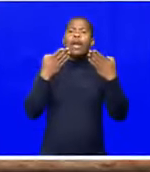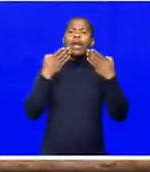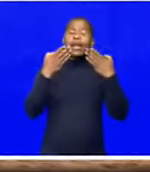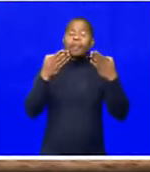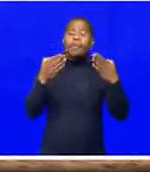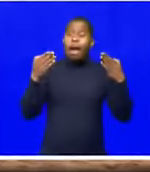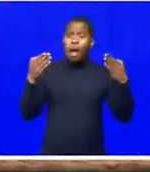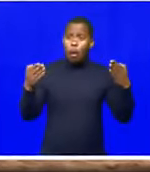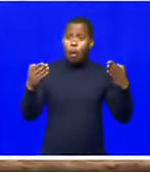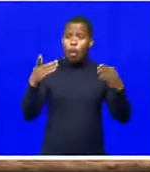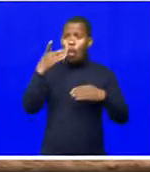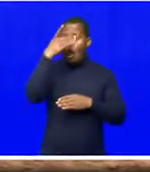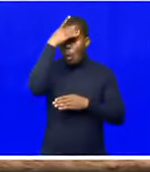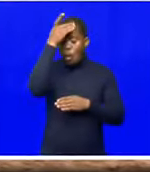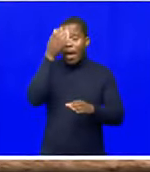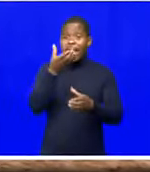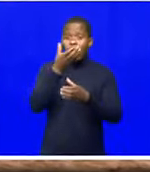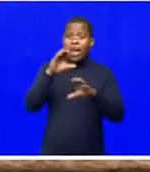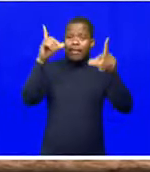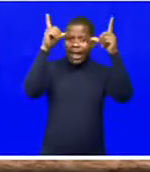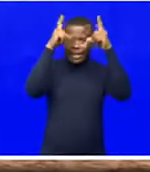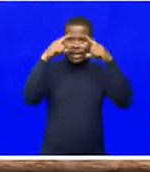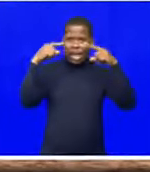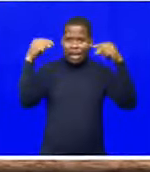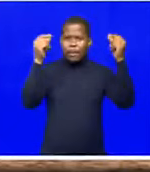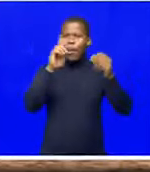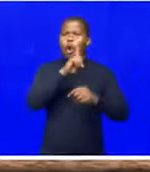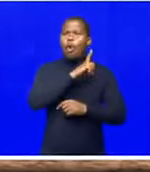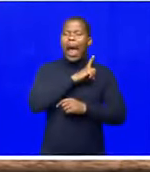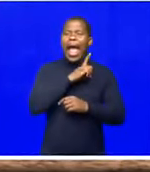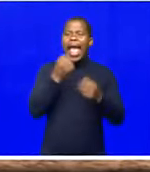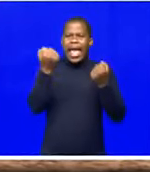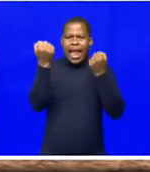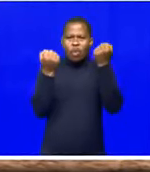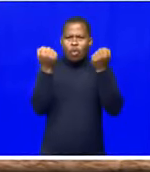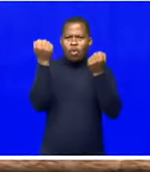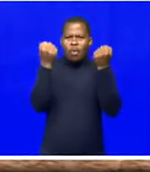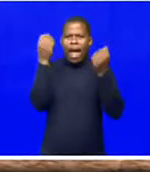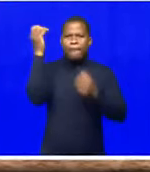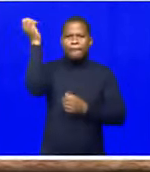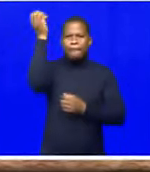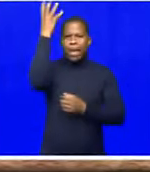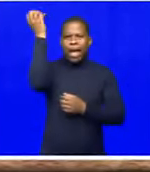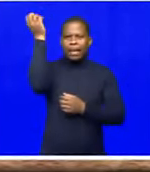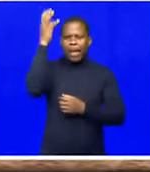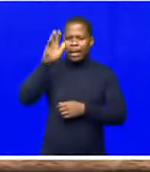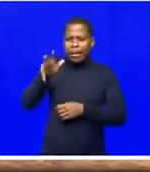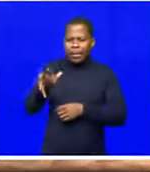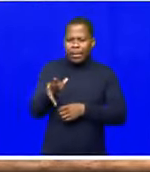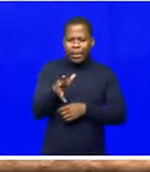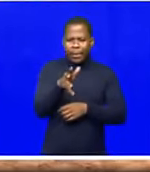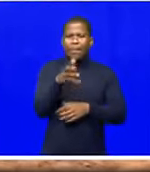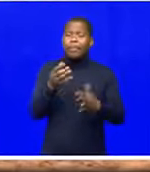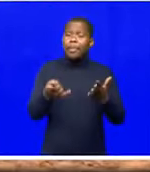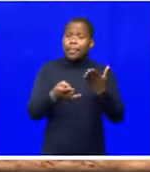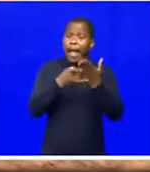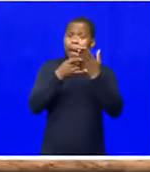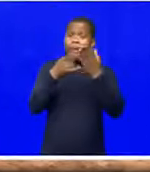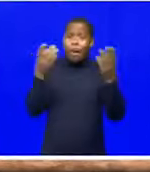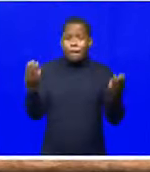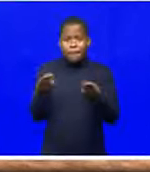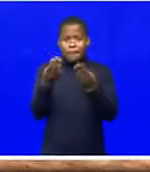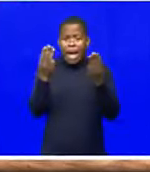uhulumende ngetikulumba letawusita kakhulu balimi bakuleli. Indvuna beyikhuluma eludze-ludze lapho kuhlala khona impahla